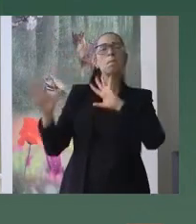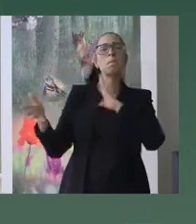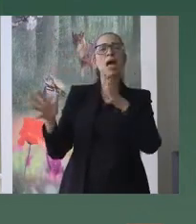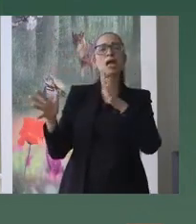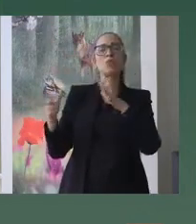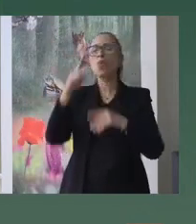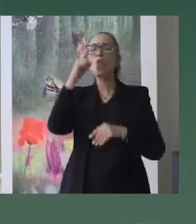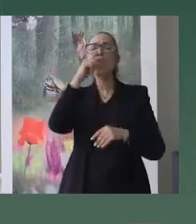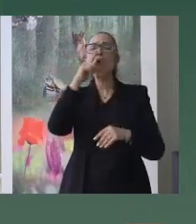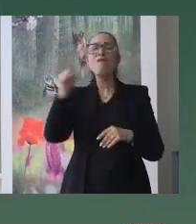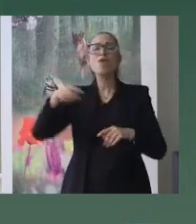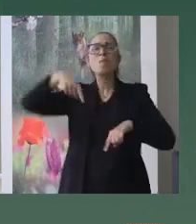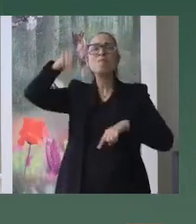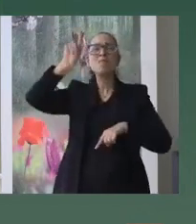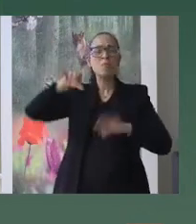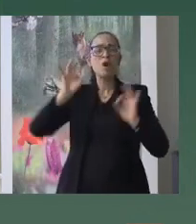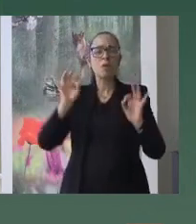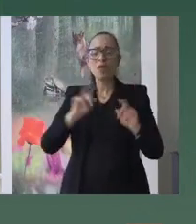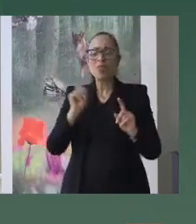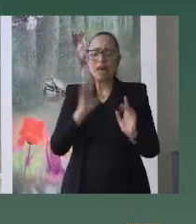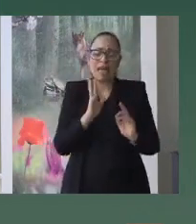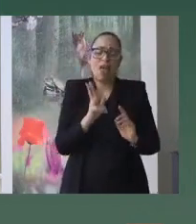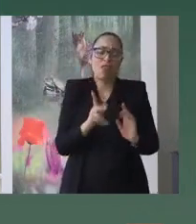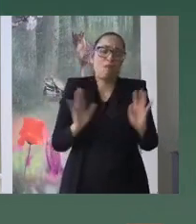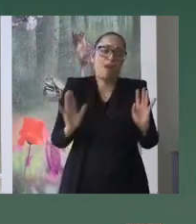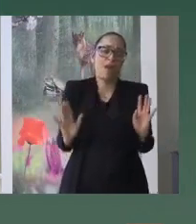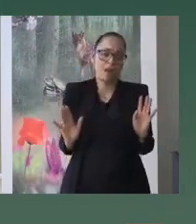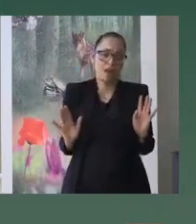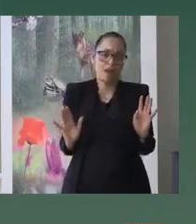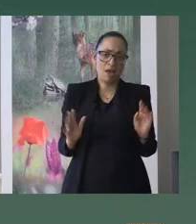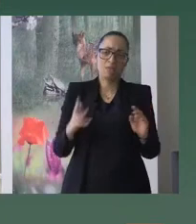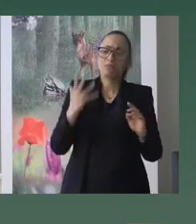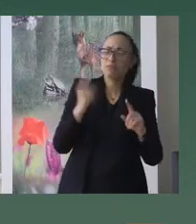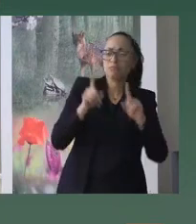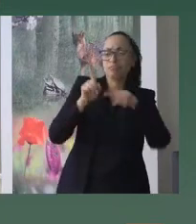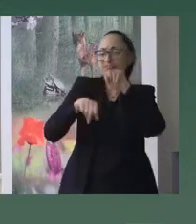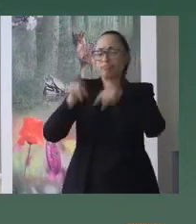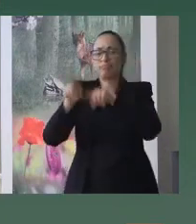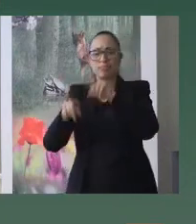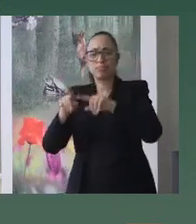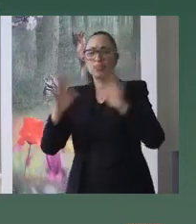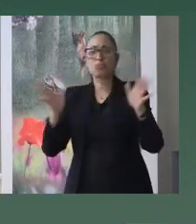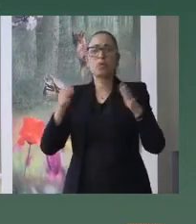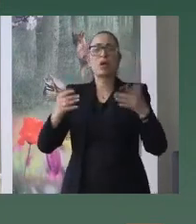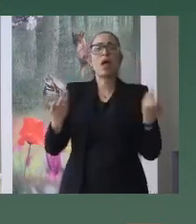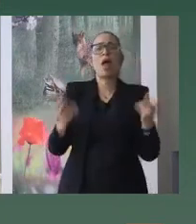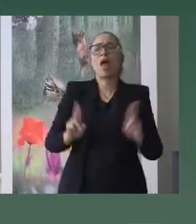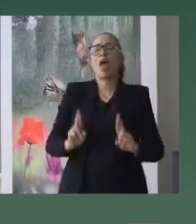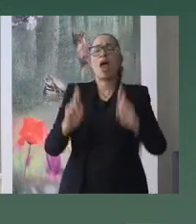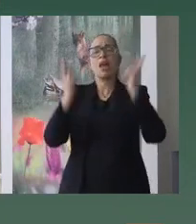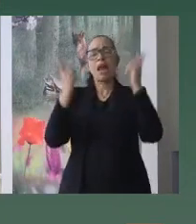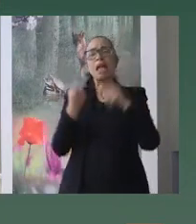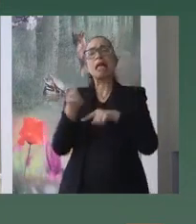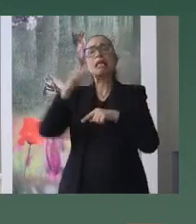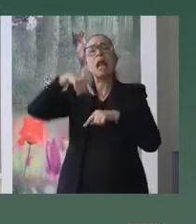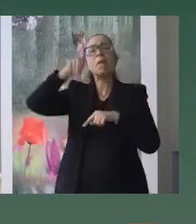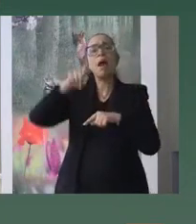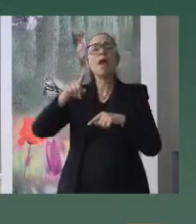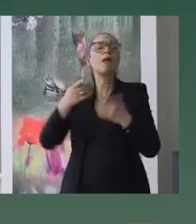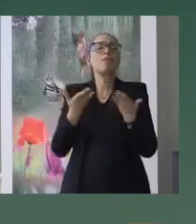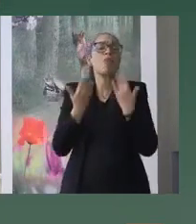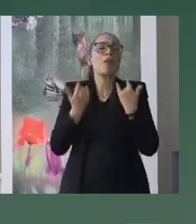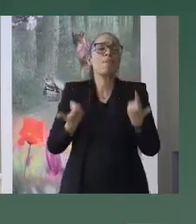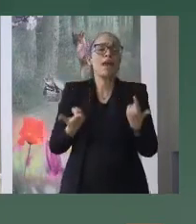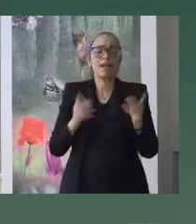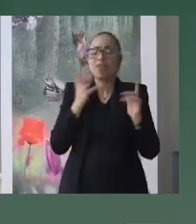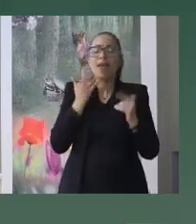Ήταν νομίζω το Νοέμβριο μια ημερομηνία. Δεν είναι κάθε μέρα που συμβαίνει αυτό, γιατί οι ανανεώσιμες έχουν και τα προβλήματά τους. Όση ενέργεια και να παράγουν, την επόμενη μέρα δεν υπάρχει. Δηλαδή θέλω να